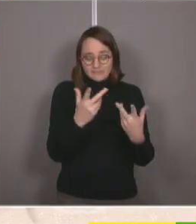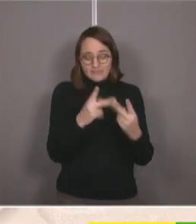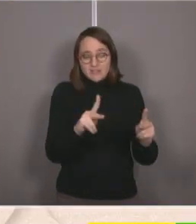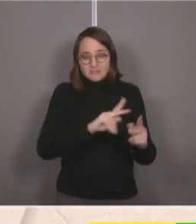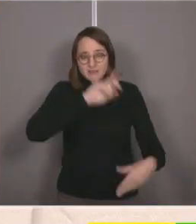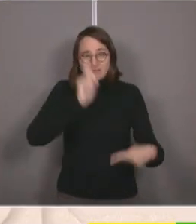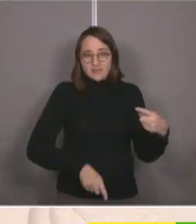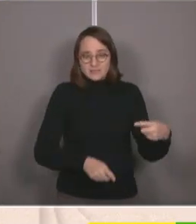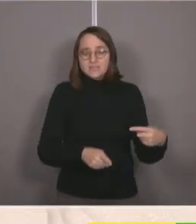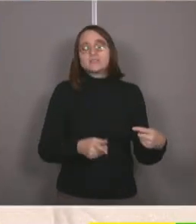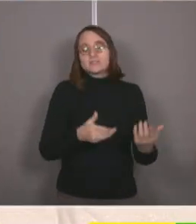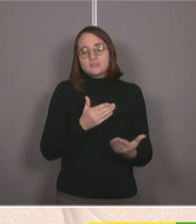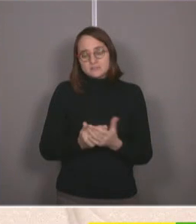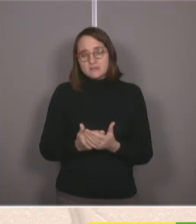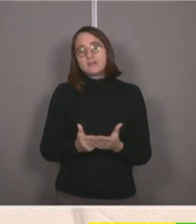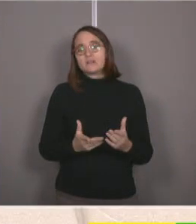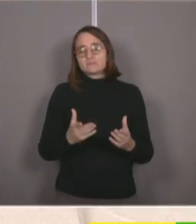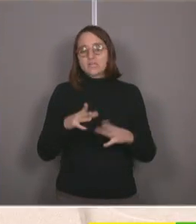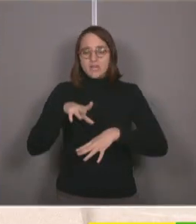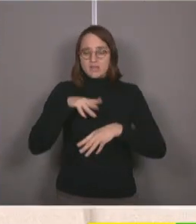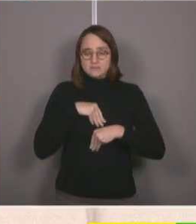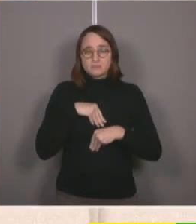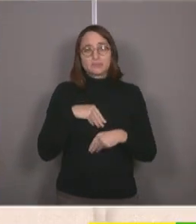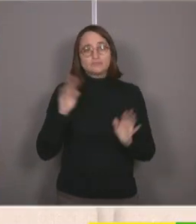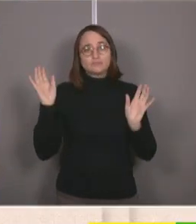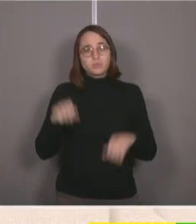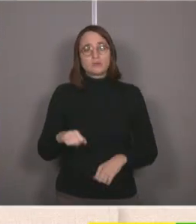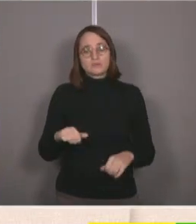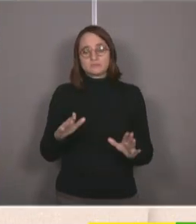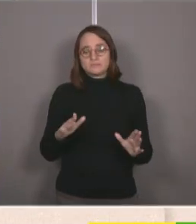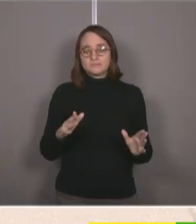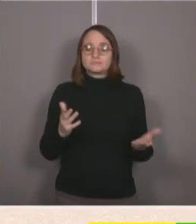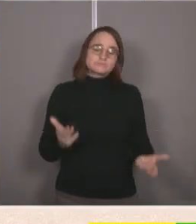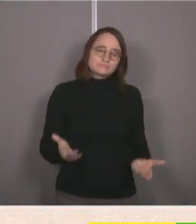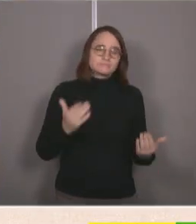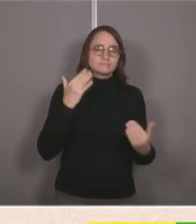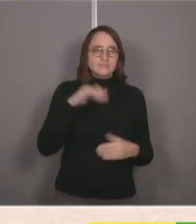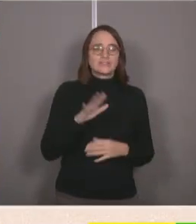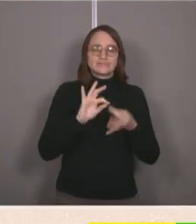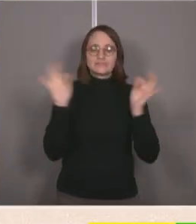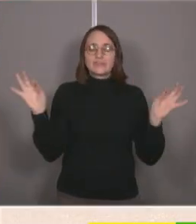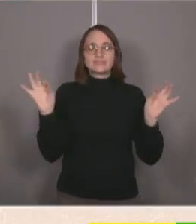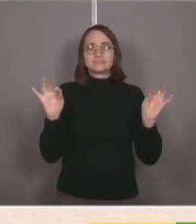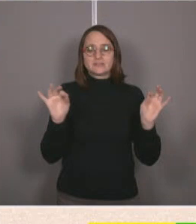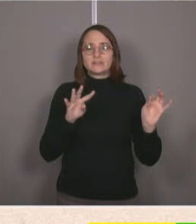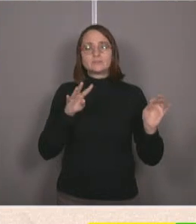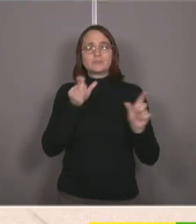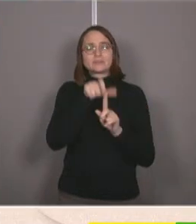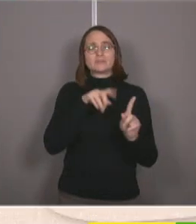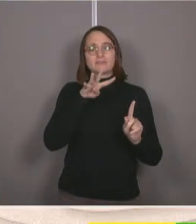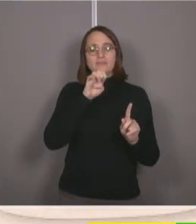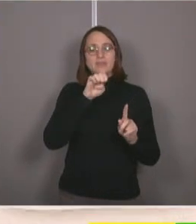moteurs de l'acceptabilité, c'est que ce changement climatique est là. Hein. On connaît la phrase de Max Weber, pourquoi étudie-t-on